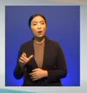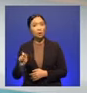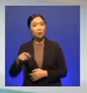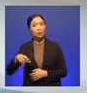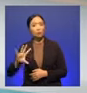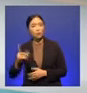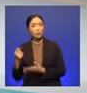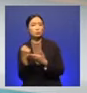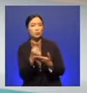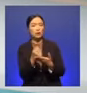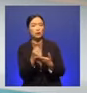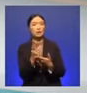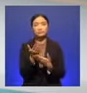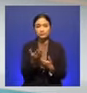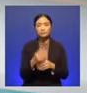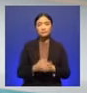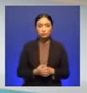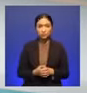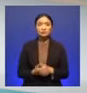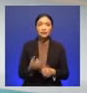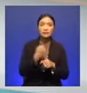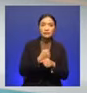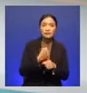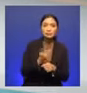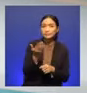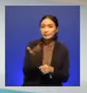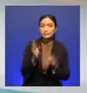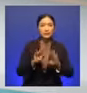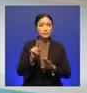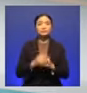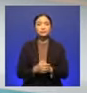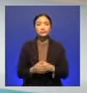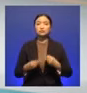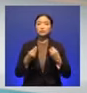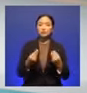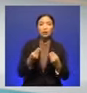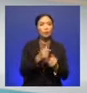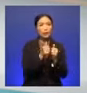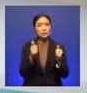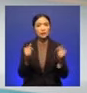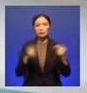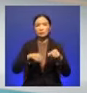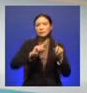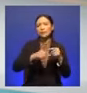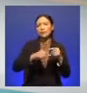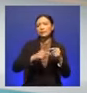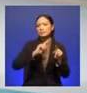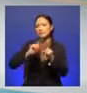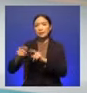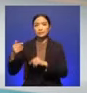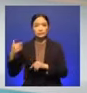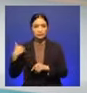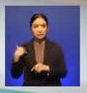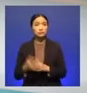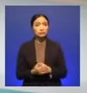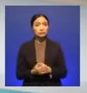ของสสส.เลยนะครับในการที่จะเข้าไปทำลักษณะแบบนี้ซึ่งมันจะทำให้มีผลดีเกิดขึ้นหลายประการขอภาพต่อไปครับ